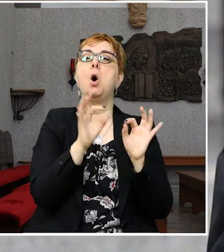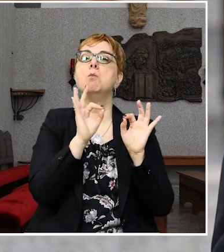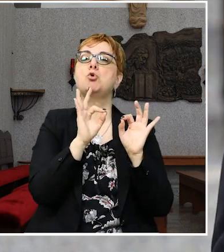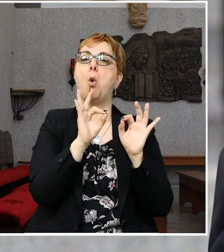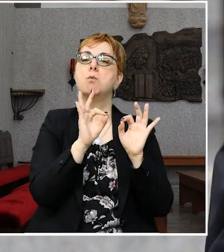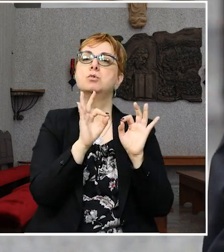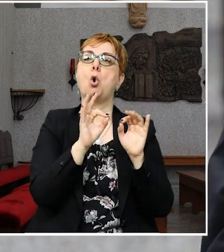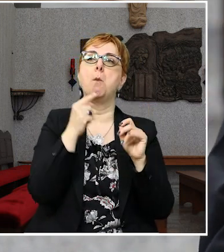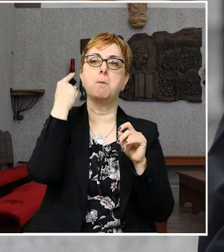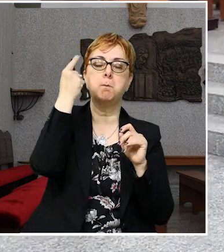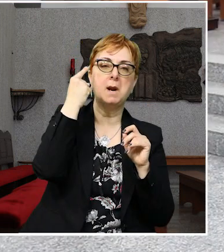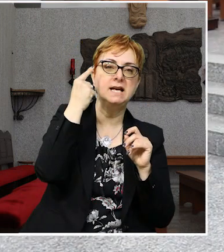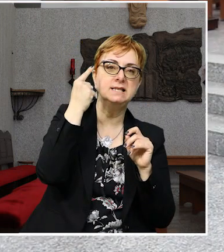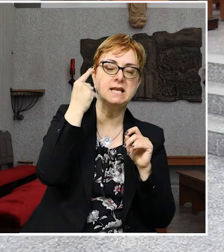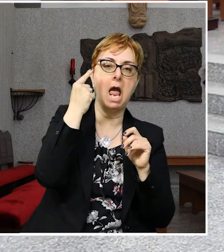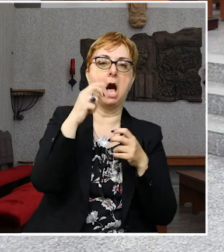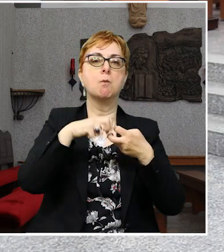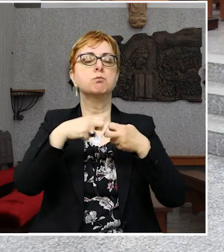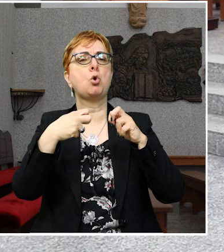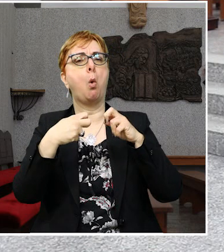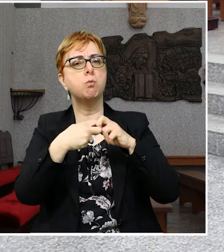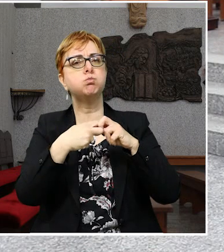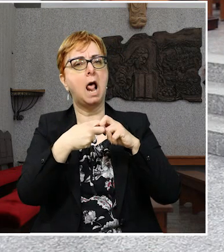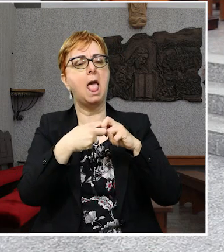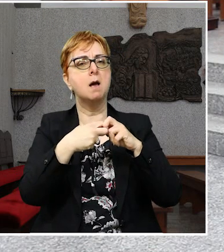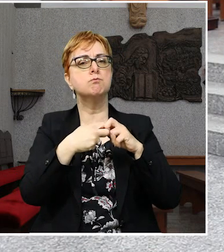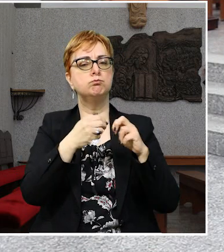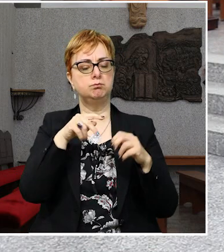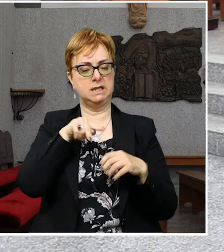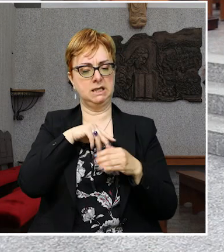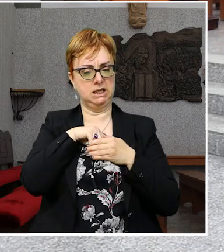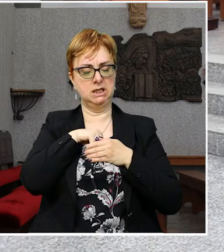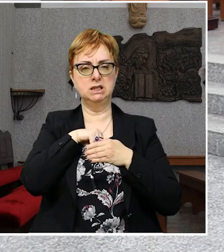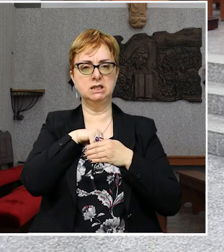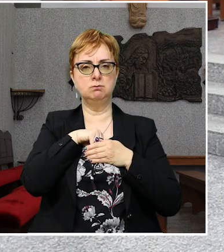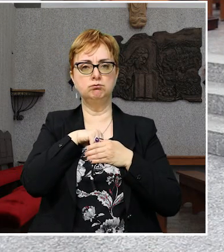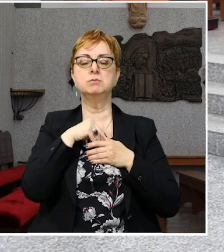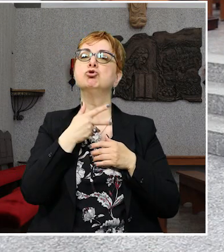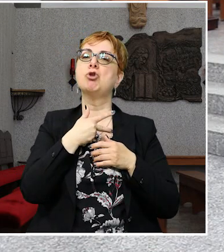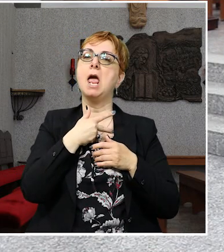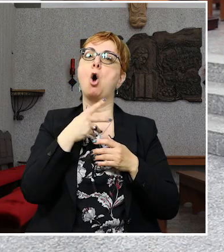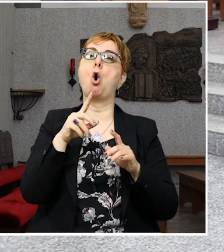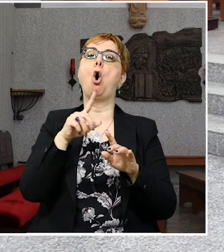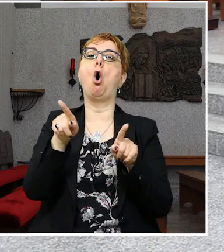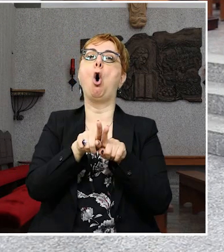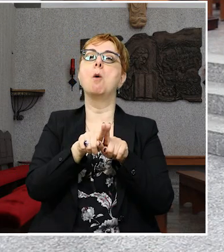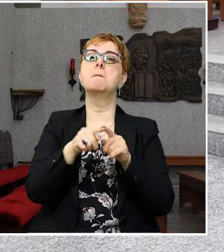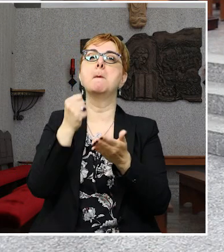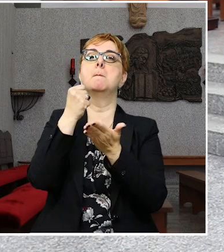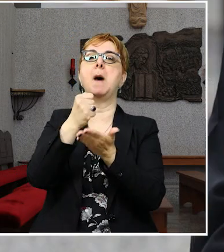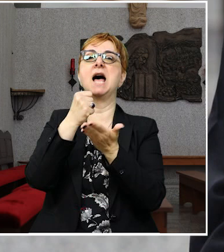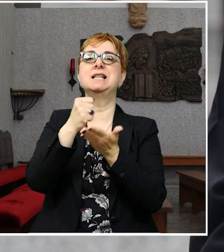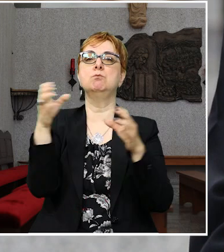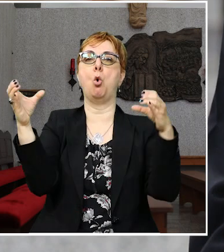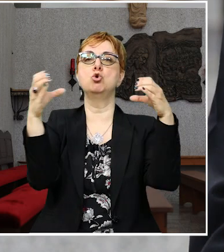che confidano i pensieri e i problemi più intimi di un individuo sono patrimonio